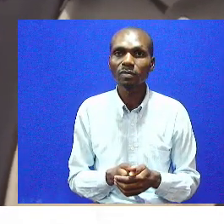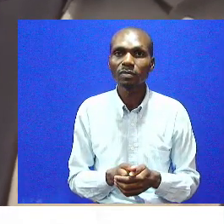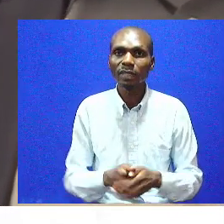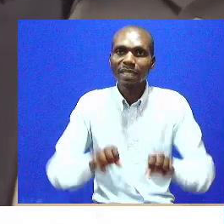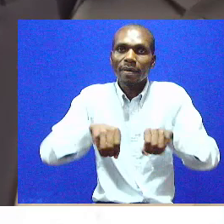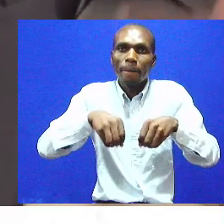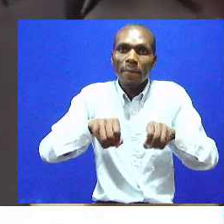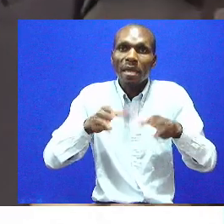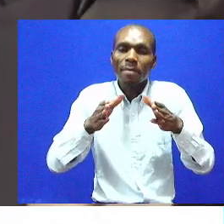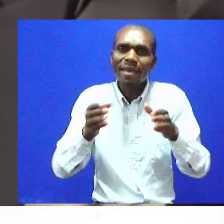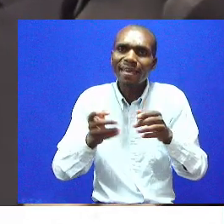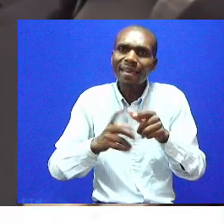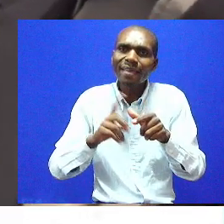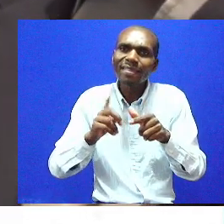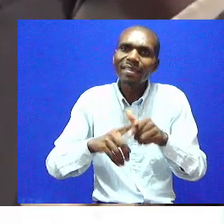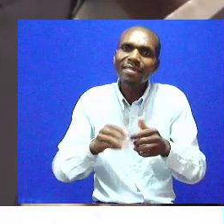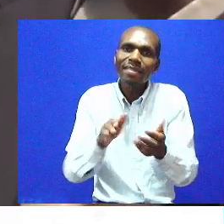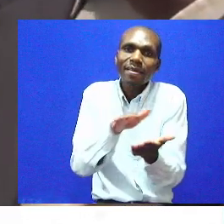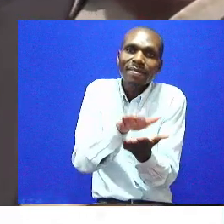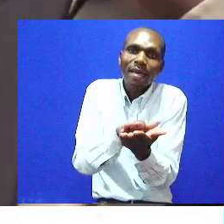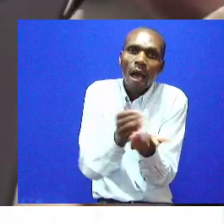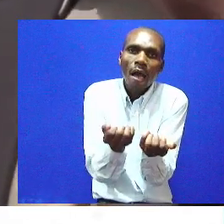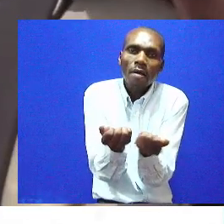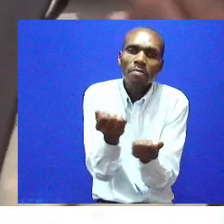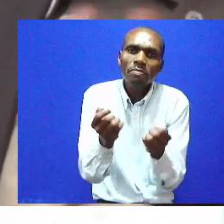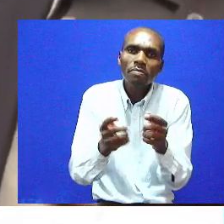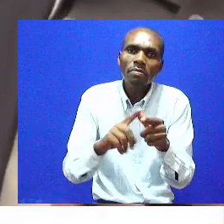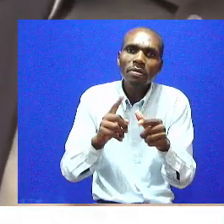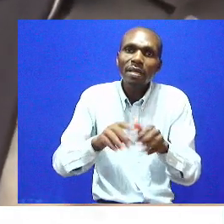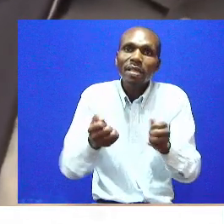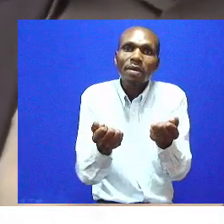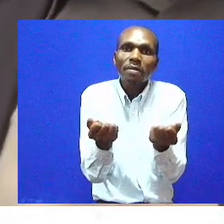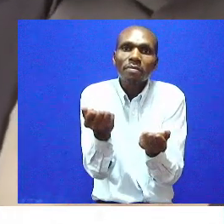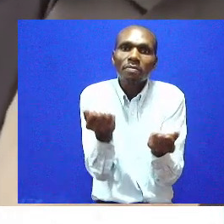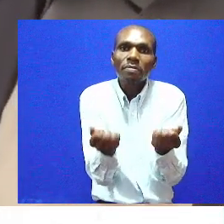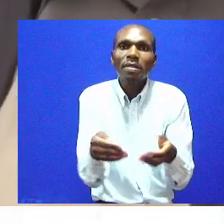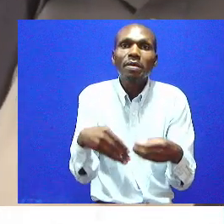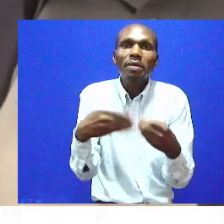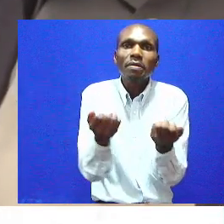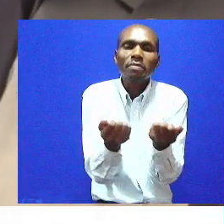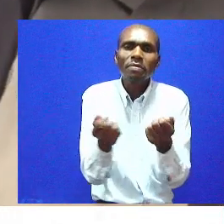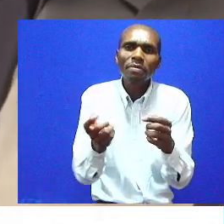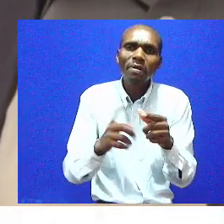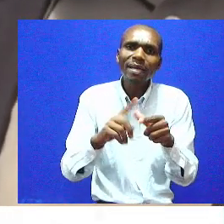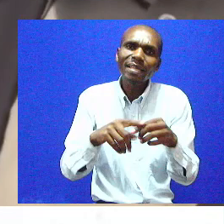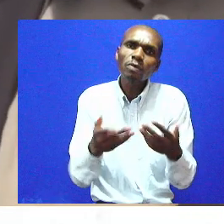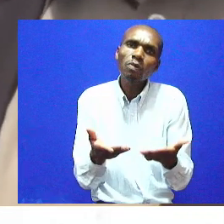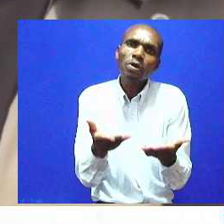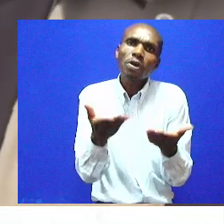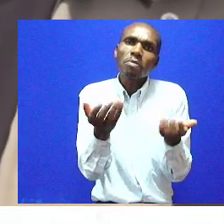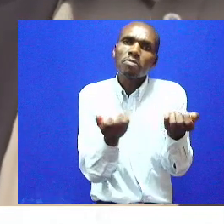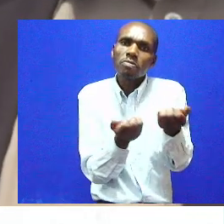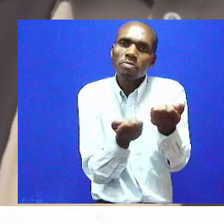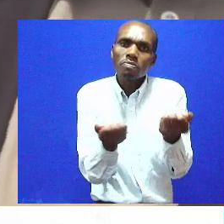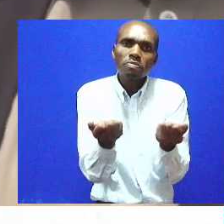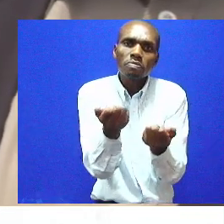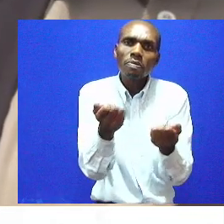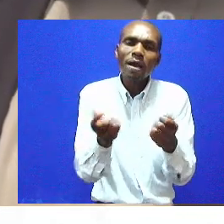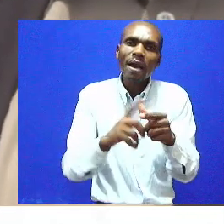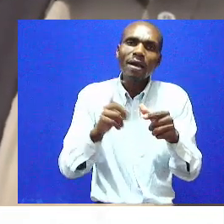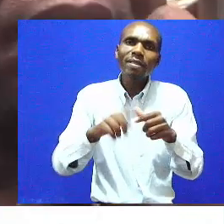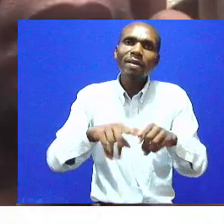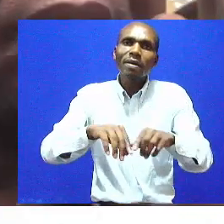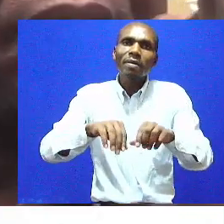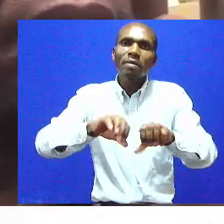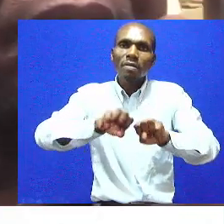bikibiki, alikuwa amewafungulia sako. Akakuja mambo ya matatu, amewafungulia sako. Iyo ni kuinua matatu, ni kuinua sekta ya